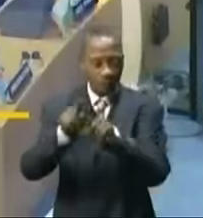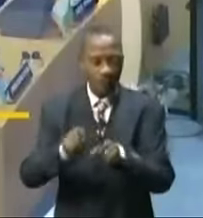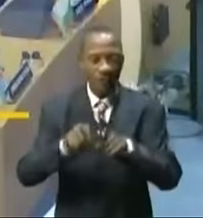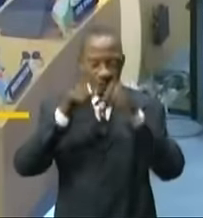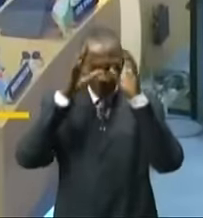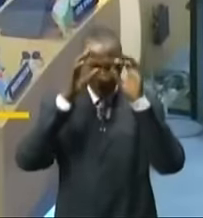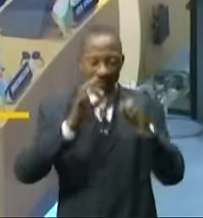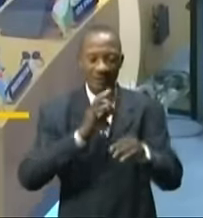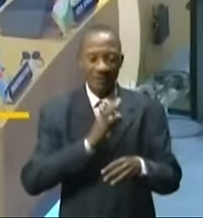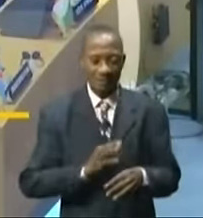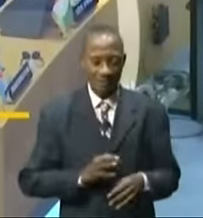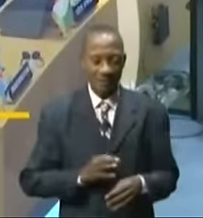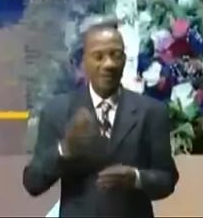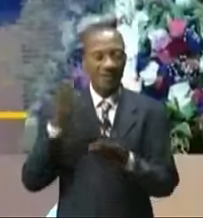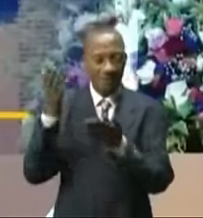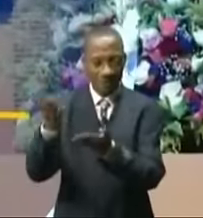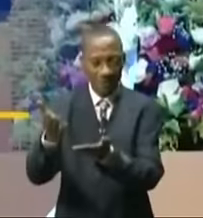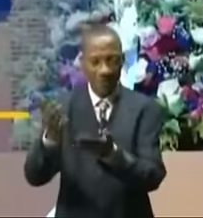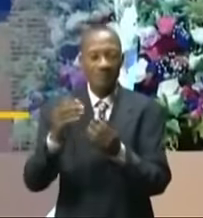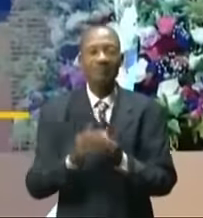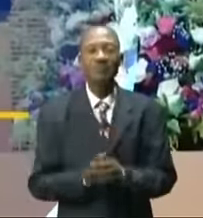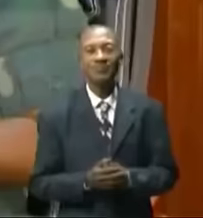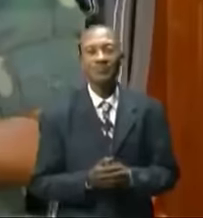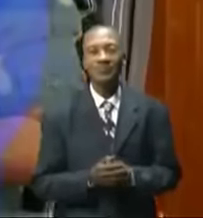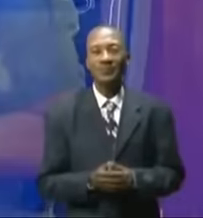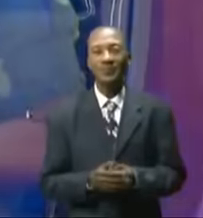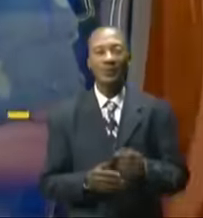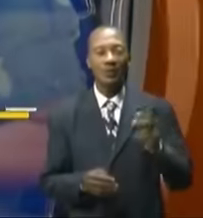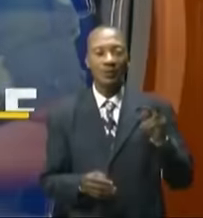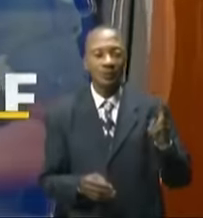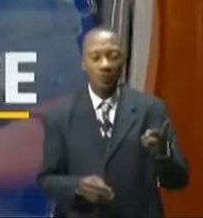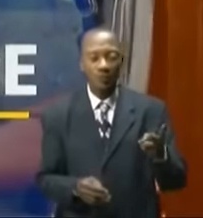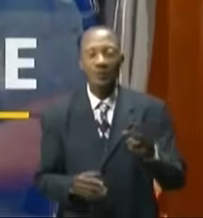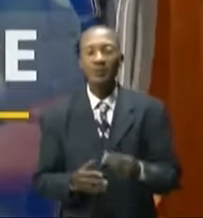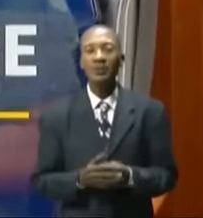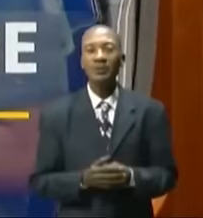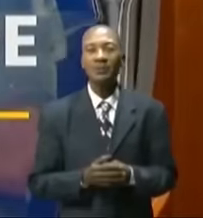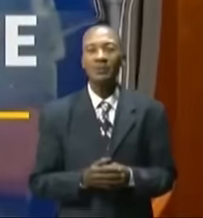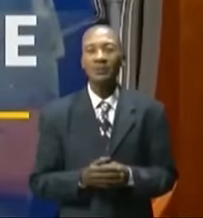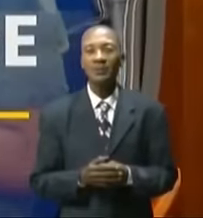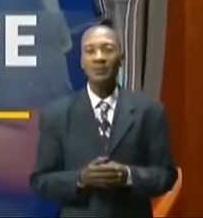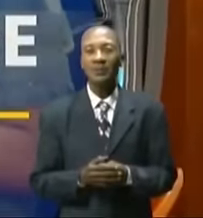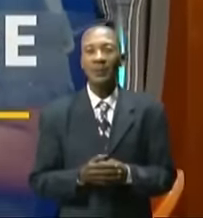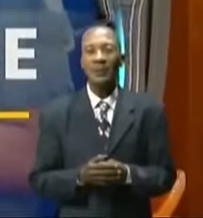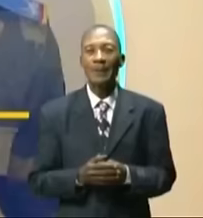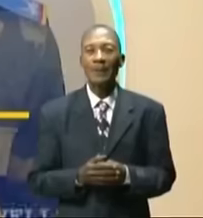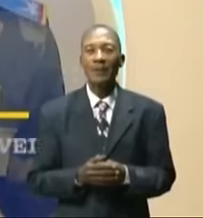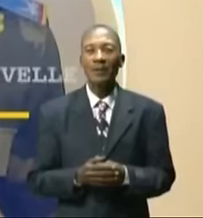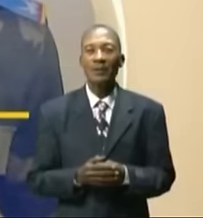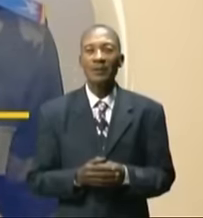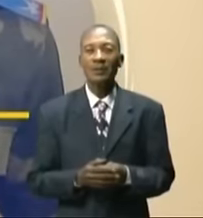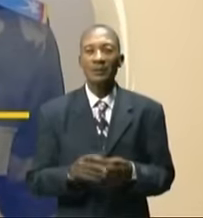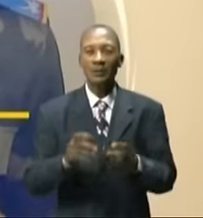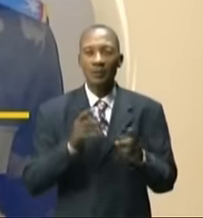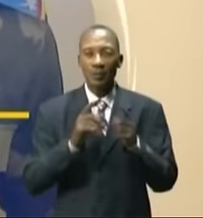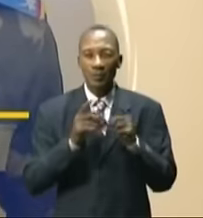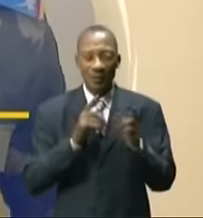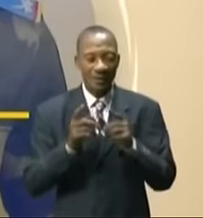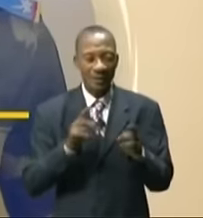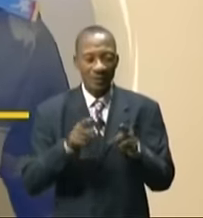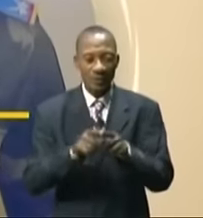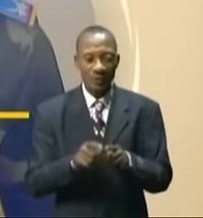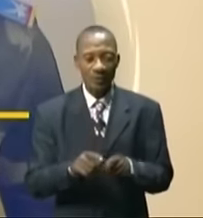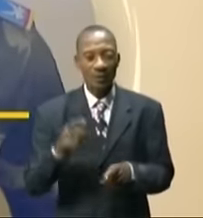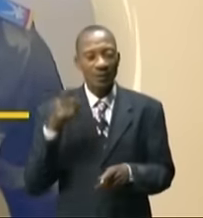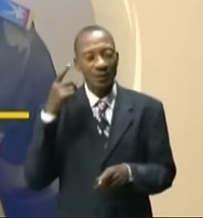Le détail dans un instant. Également au sommaire, 16 civils tués dans une nouvelle attaque de la milice Codeco en Ituri. La